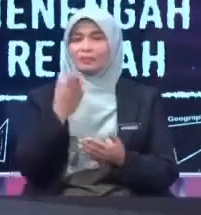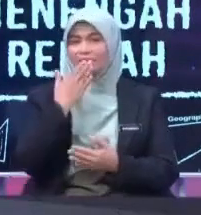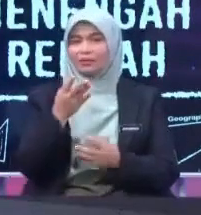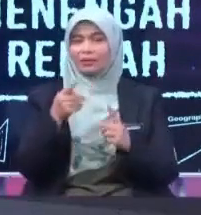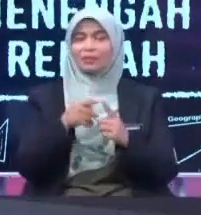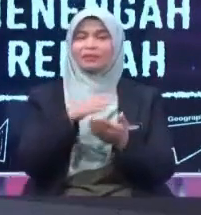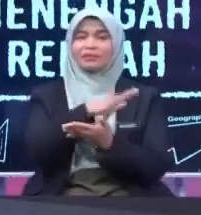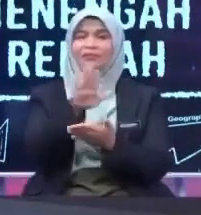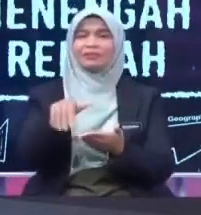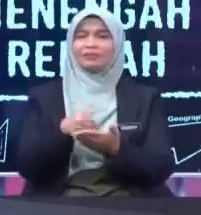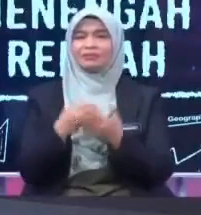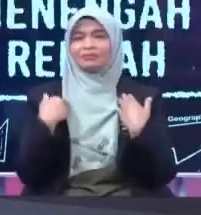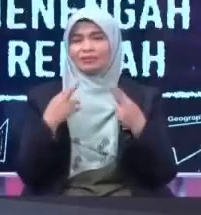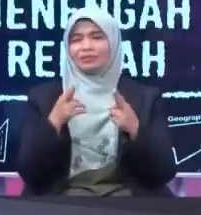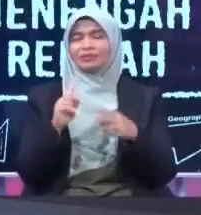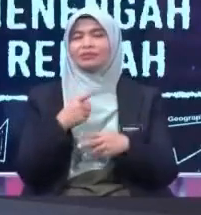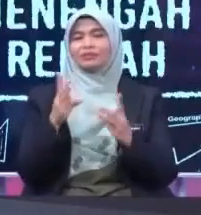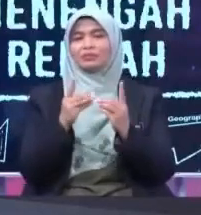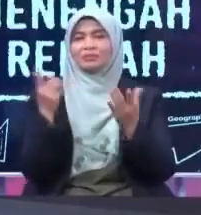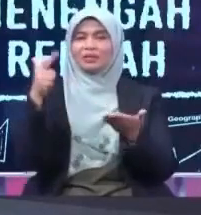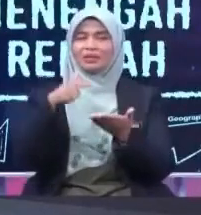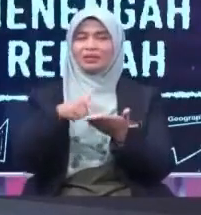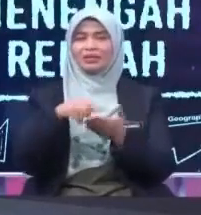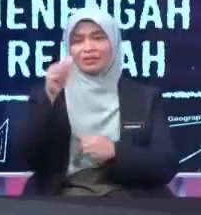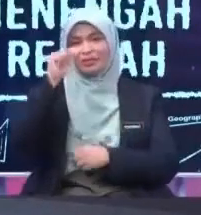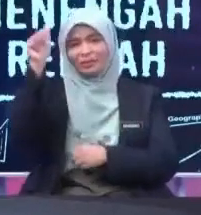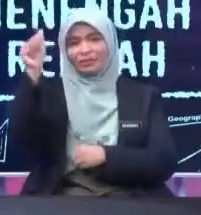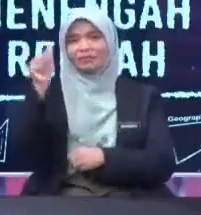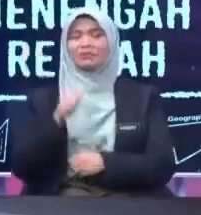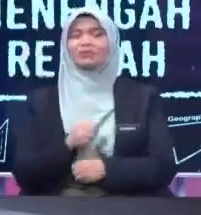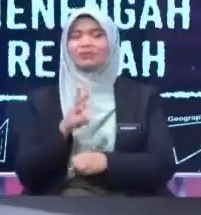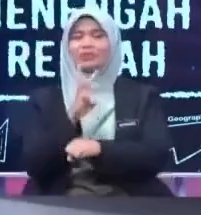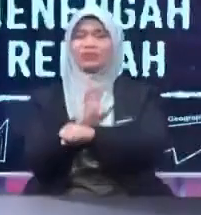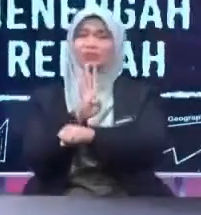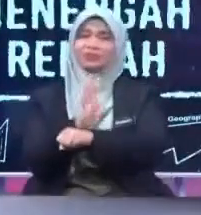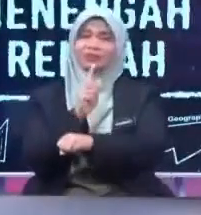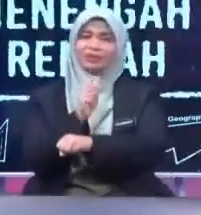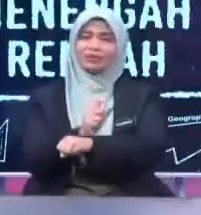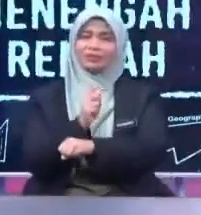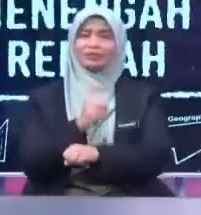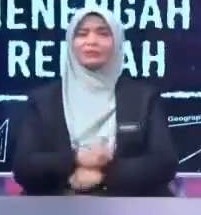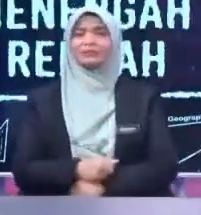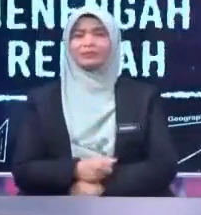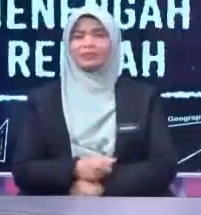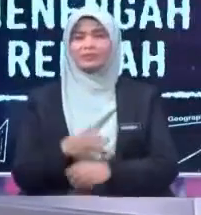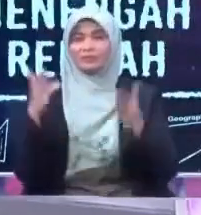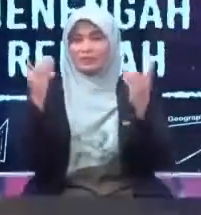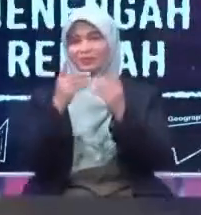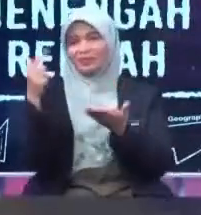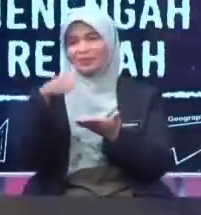sekalian. Ada rezeki kita jumpa lagi. Ila liqa ma assalamah. Assalamualaikum warahmatullahi wabarakatuh. Jumpa